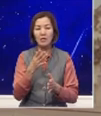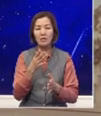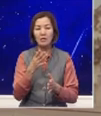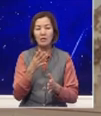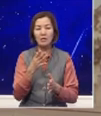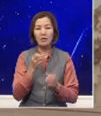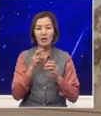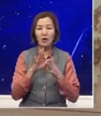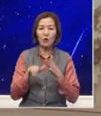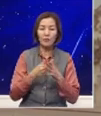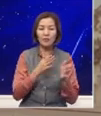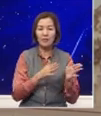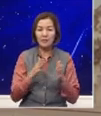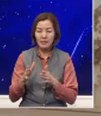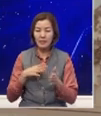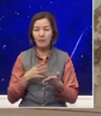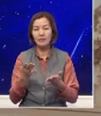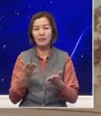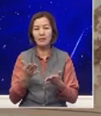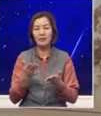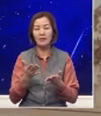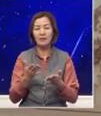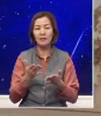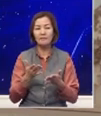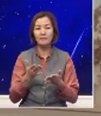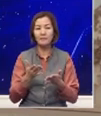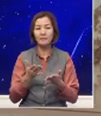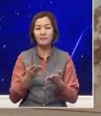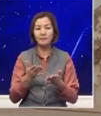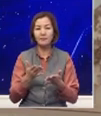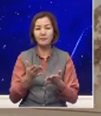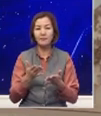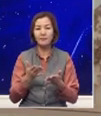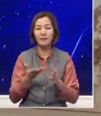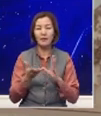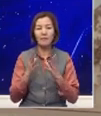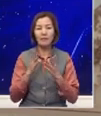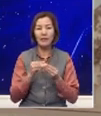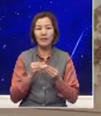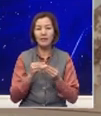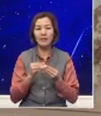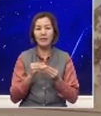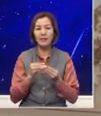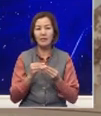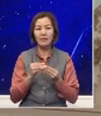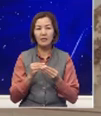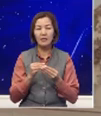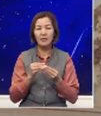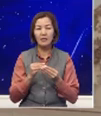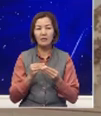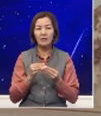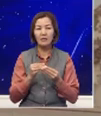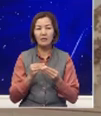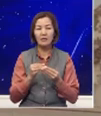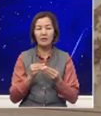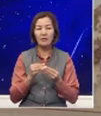реакторлардың қауіпсіздік системасына реактор астындағы кориумның тұзағын жабатын